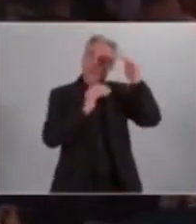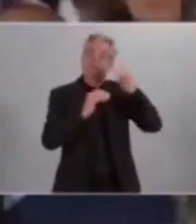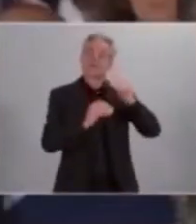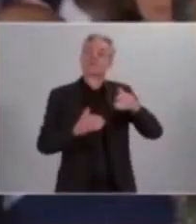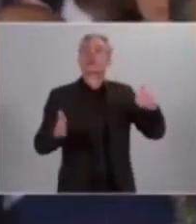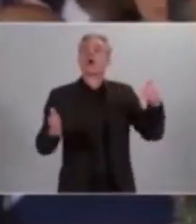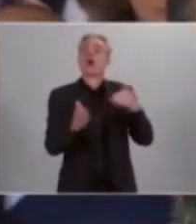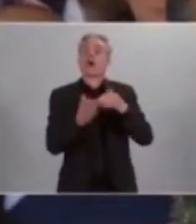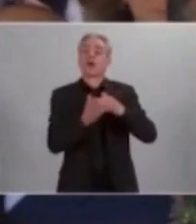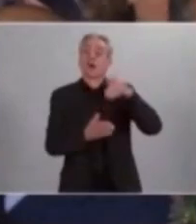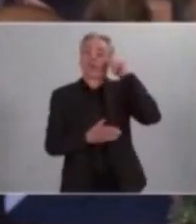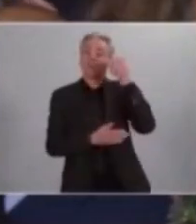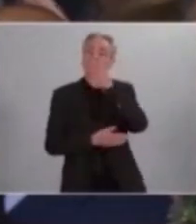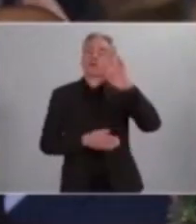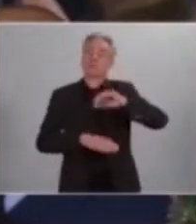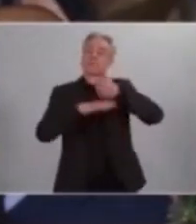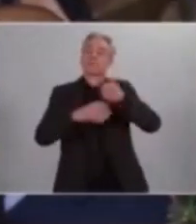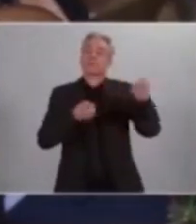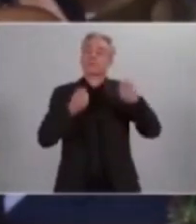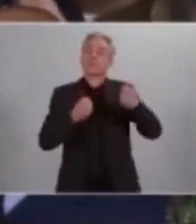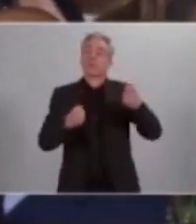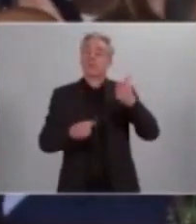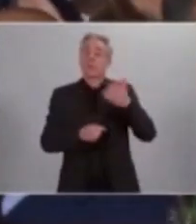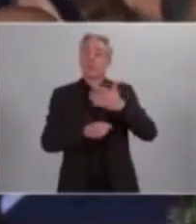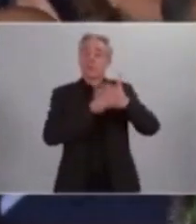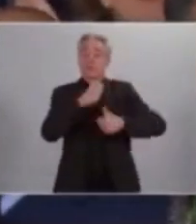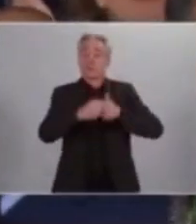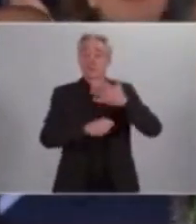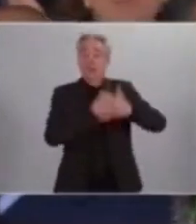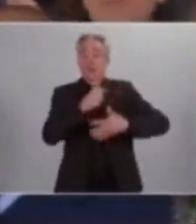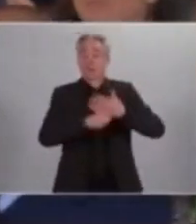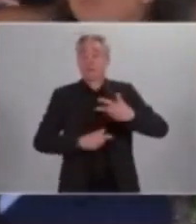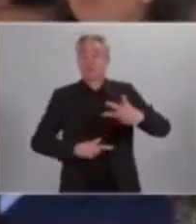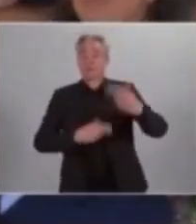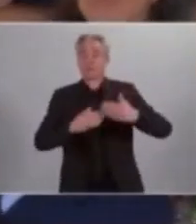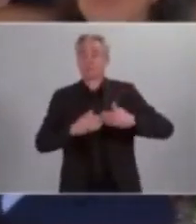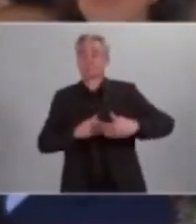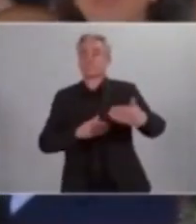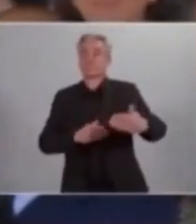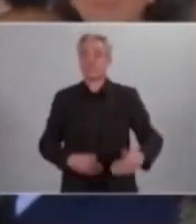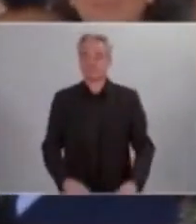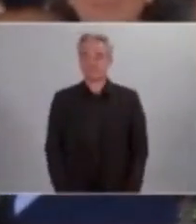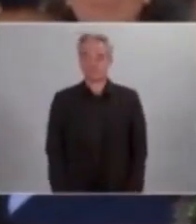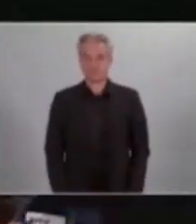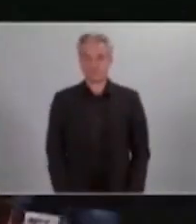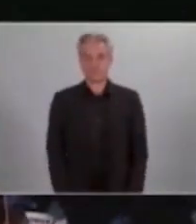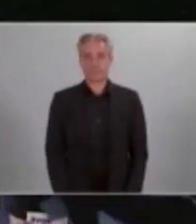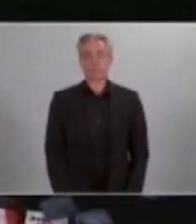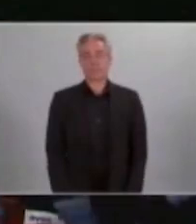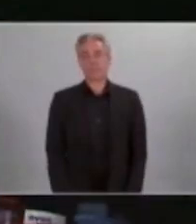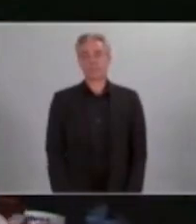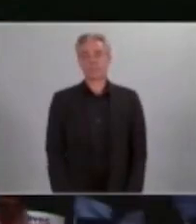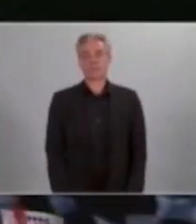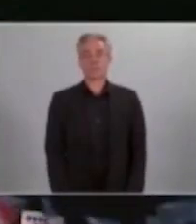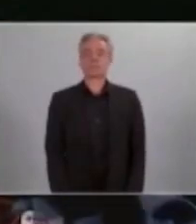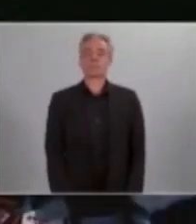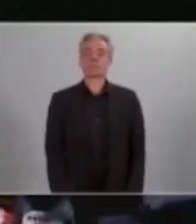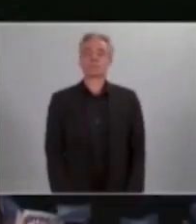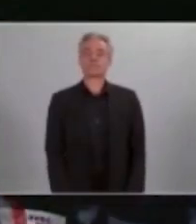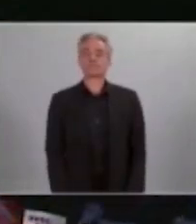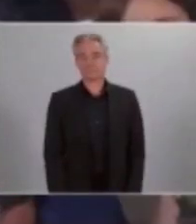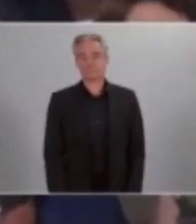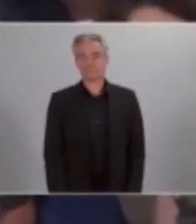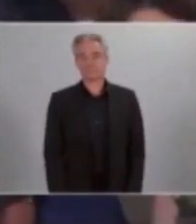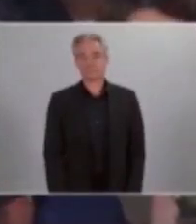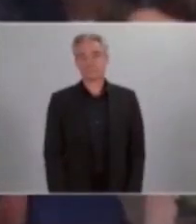ากขึ้นและหมายถึงสหภาพยุโรปที่แข็งแกร่งมากขึ้นตอนนี้ฝรั่งเศสถูกท้าทายด้วยปัญหาหลายประการซึ่งเราต้องแข็งแ